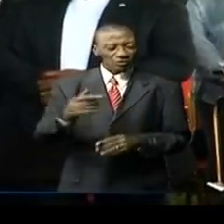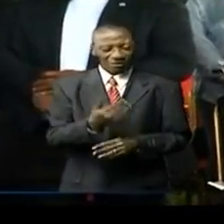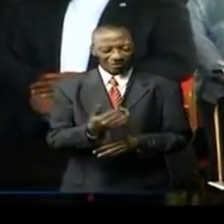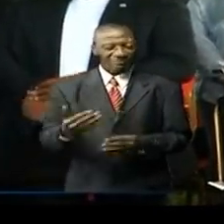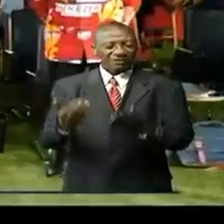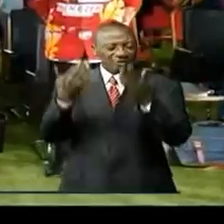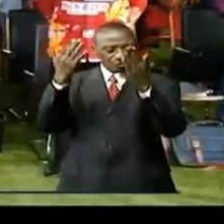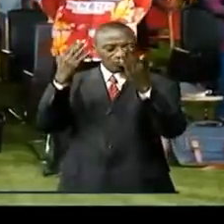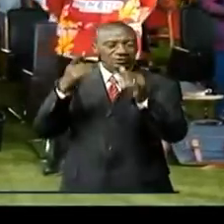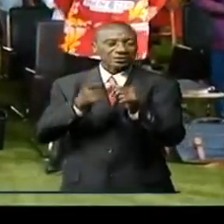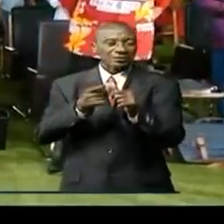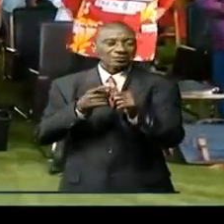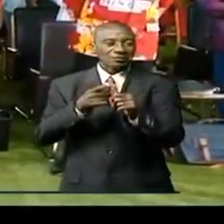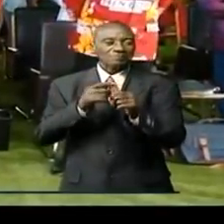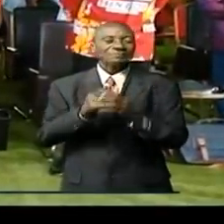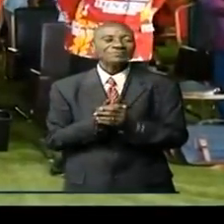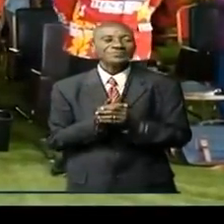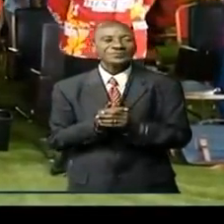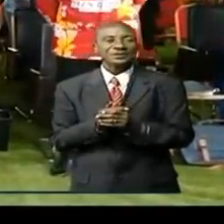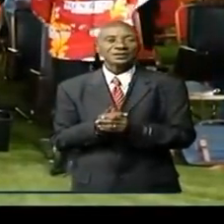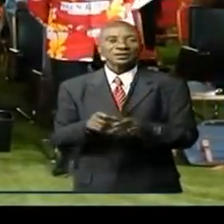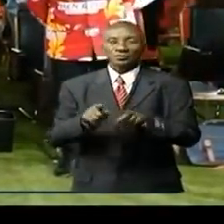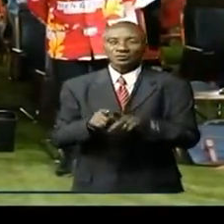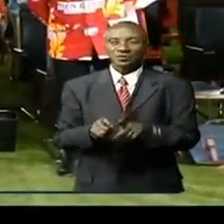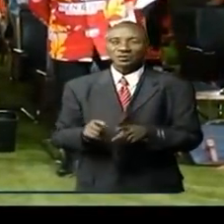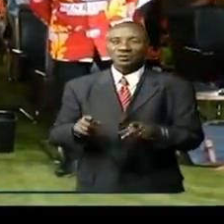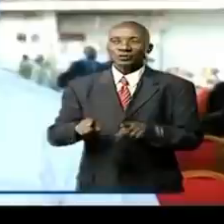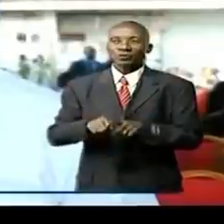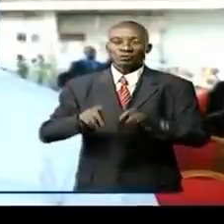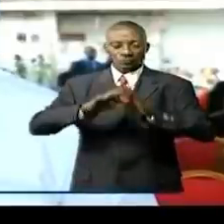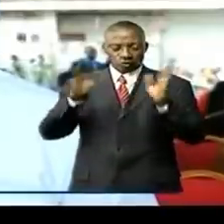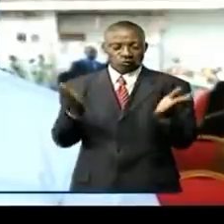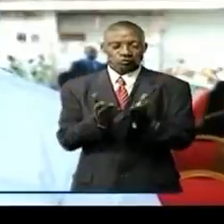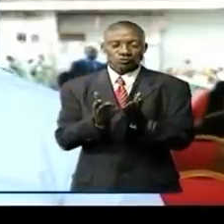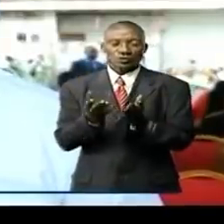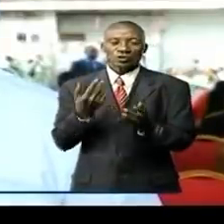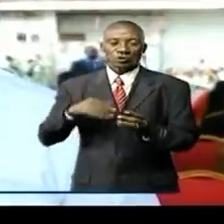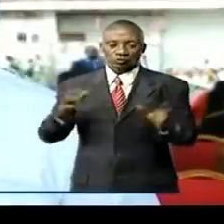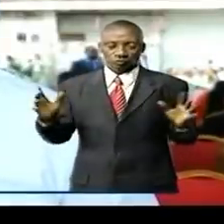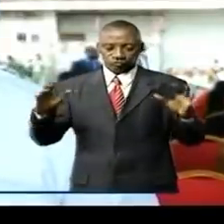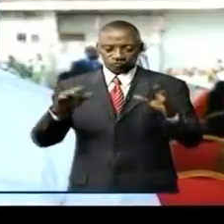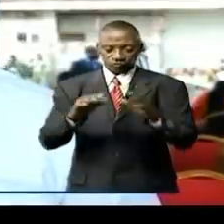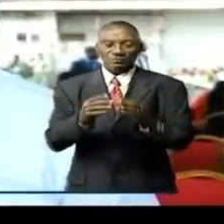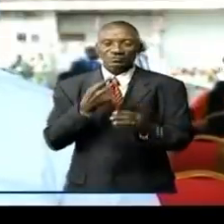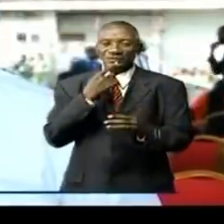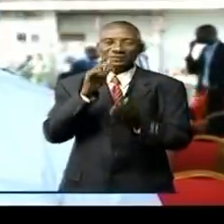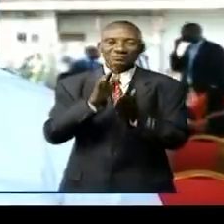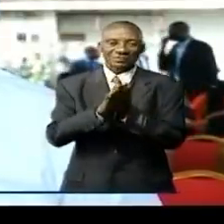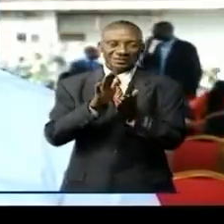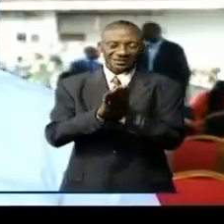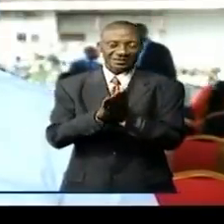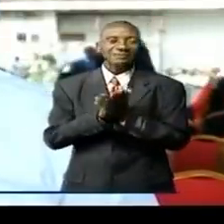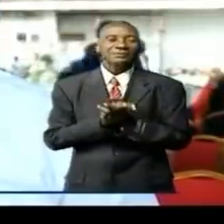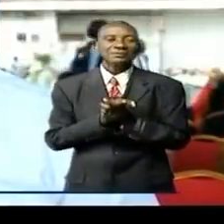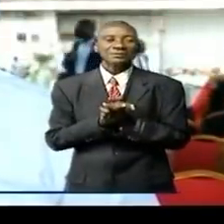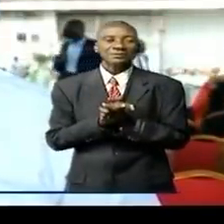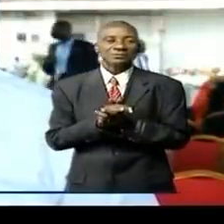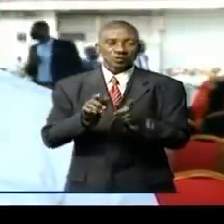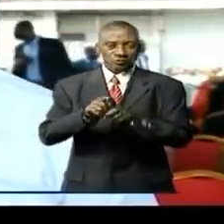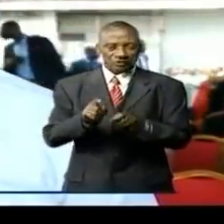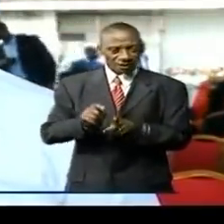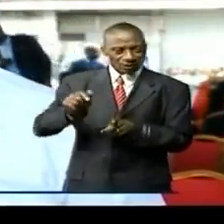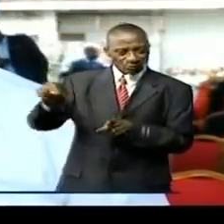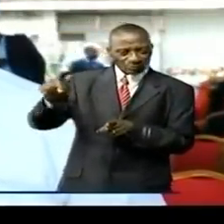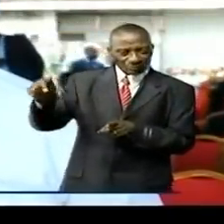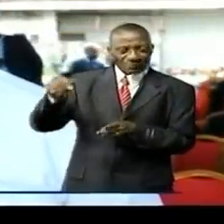Et naturellement, comme nous tous ici réunis, nous sommes venus dire merci. Et lui aussi particulièrement, dans ses fonctions, dans son